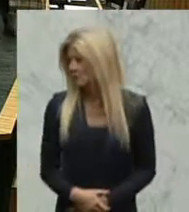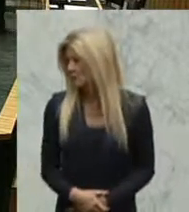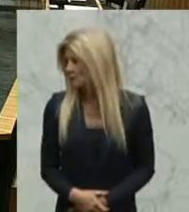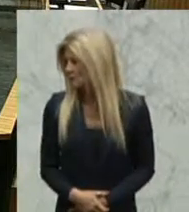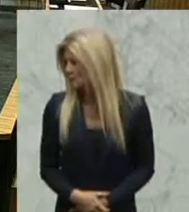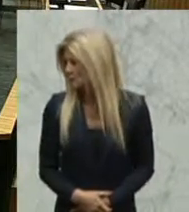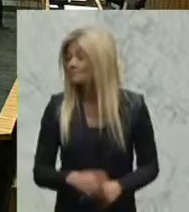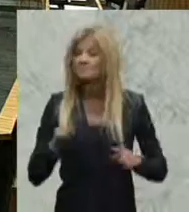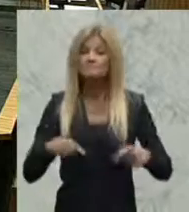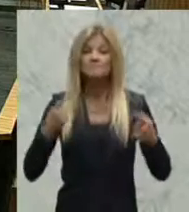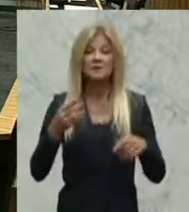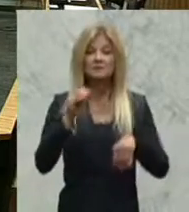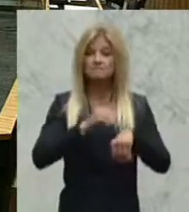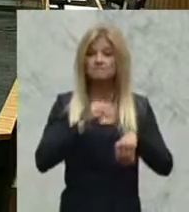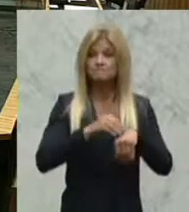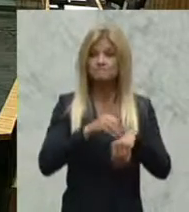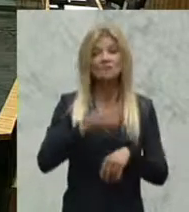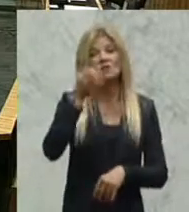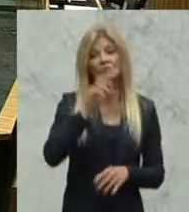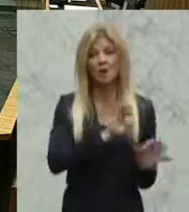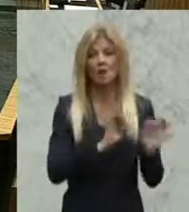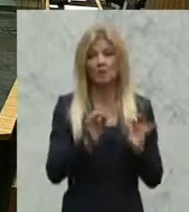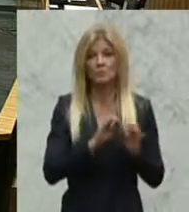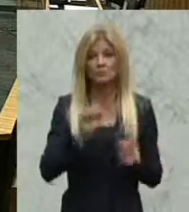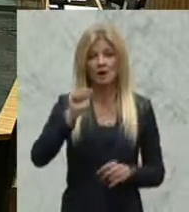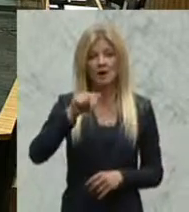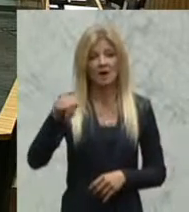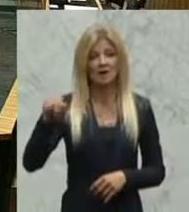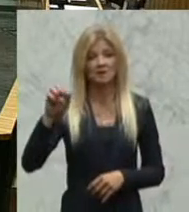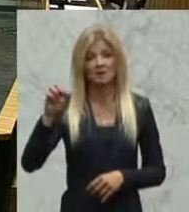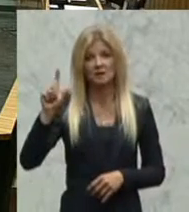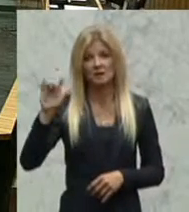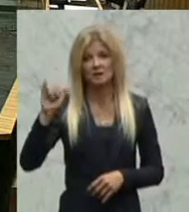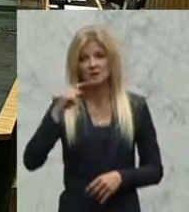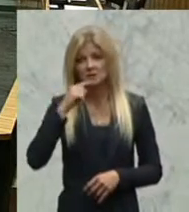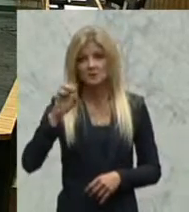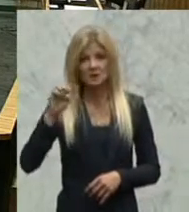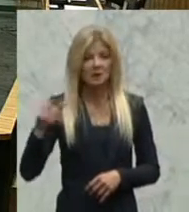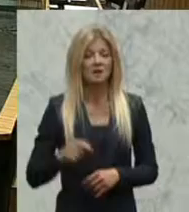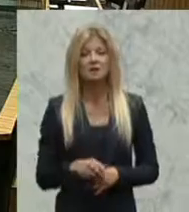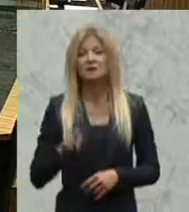der Pädagoginnenausbildung, zahlreiche Aktivitäten, um die Ausbildung von Kindergärtnerinnen und das